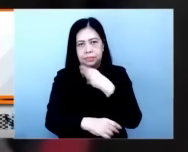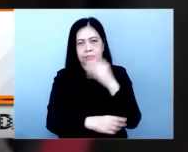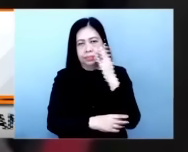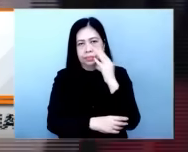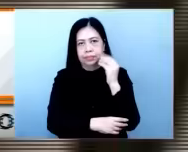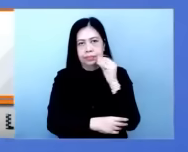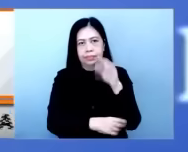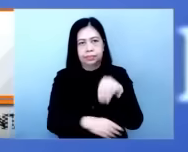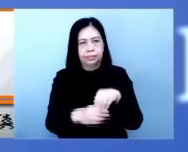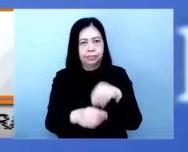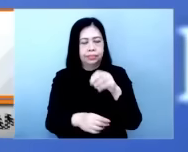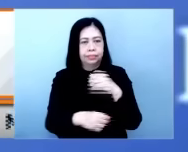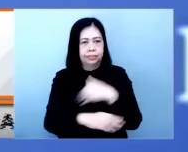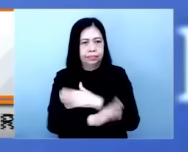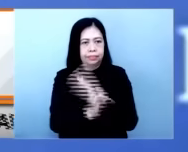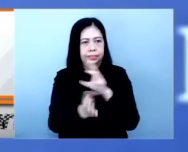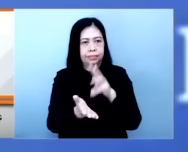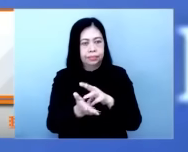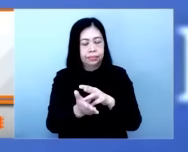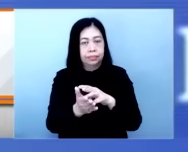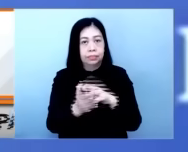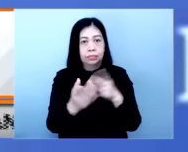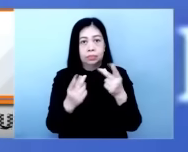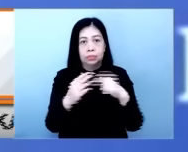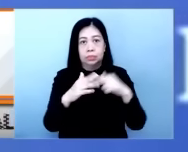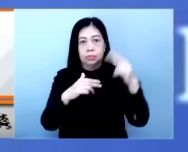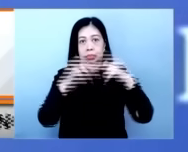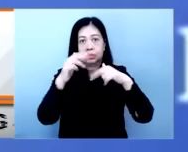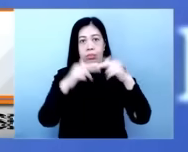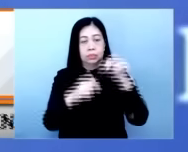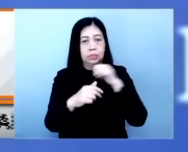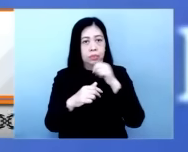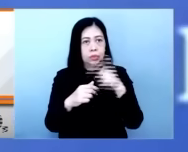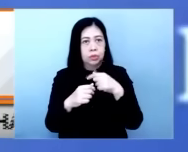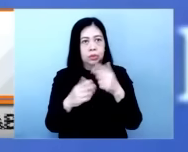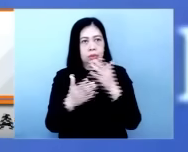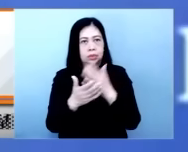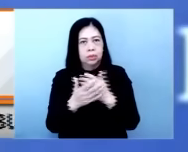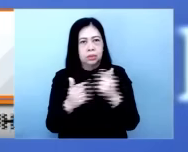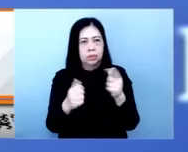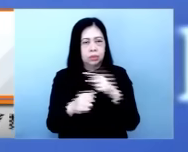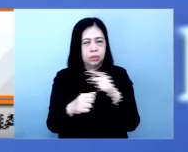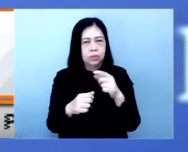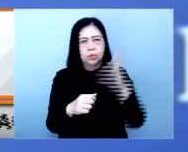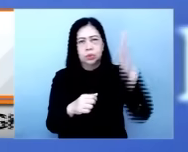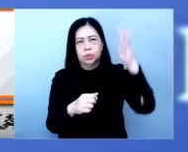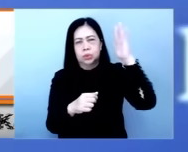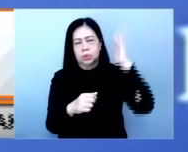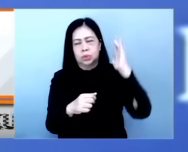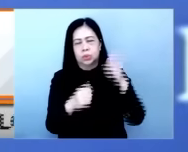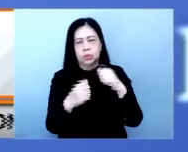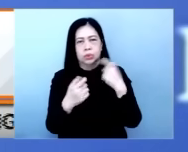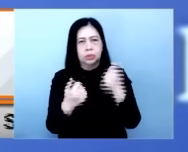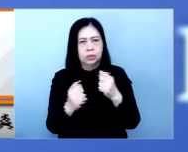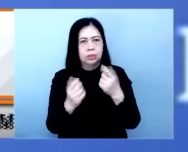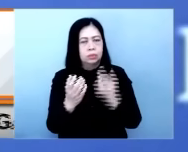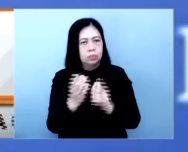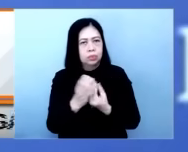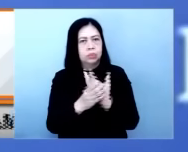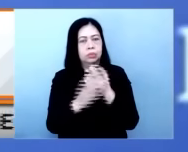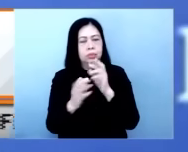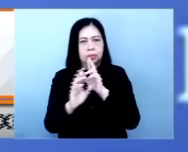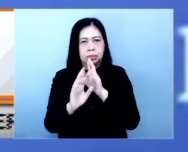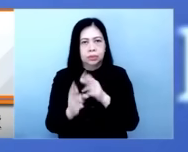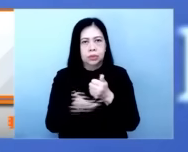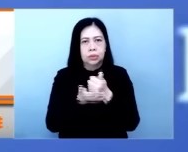lungsod. The infrastructure we are building must not only wipe out the arrears of the past, but must respond to the needs of the